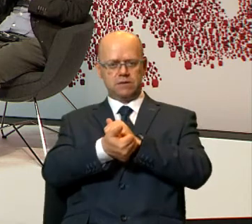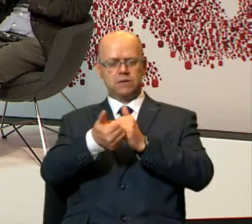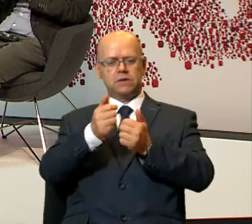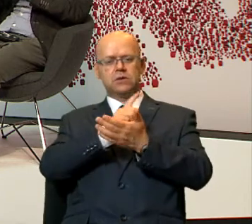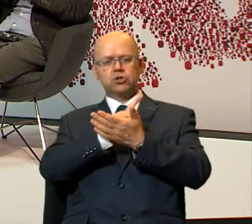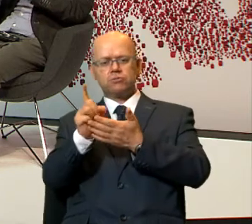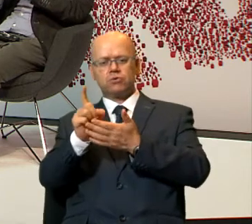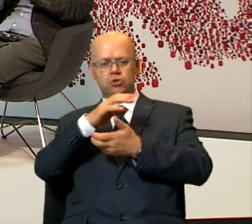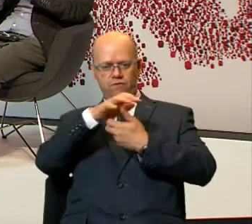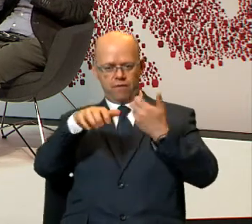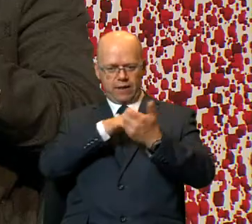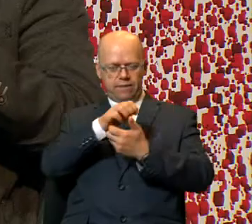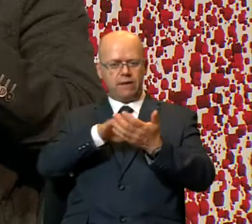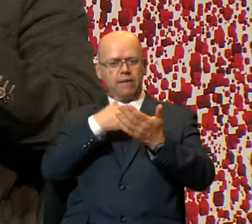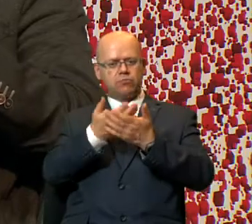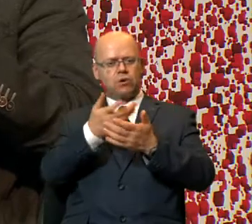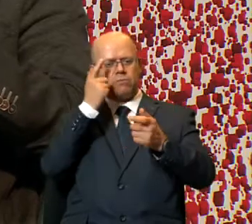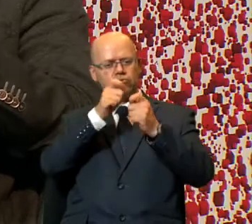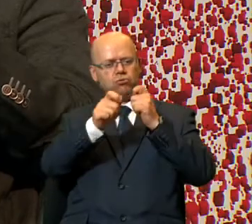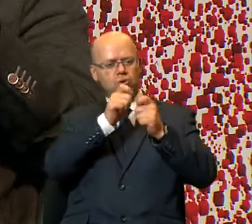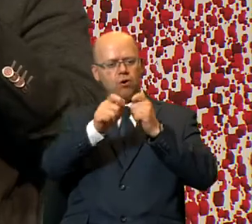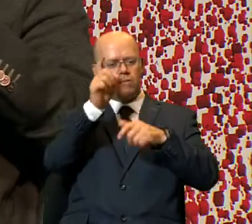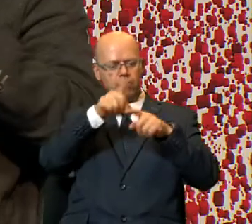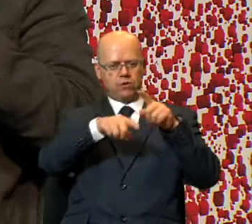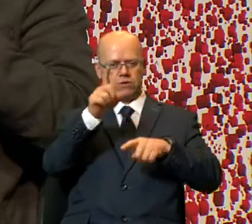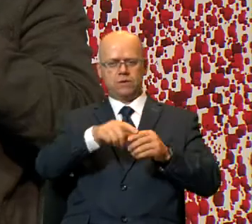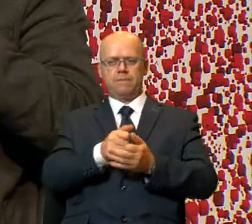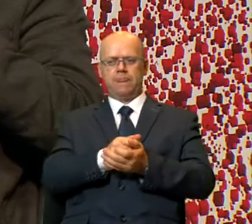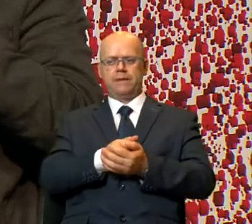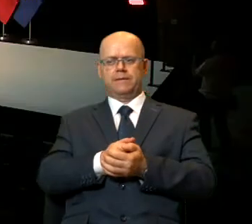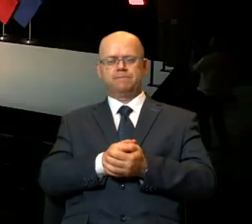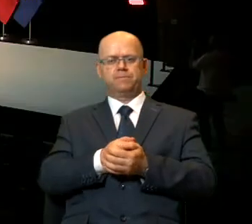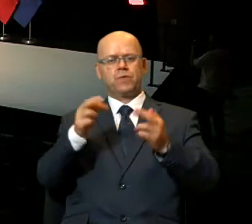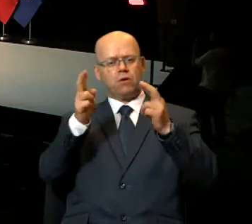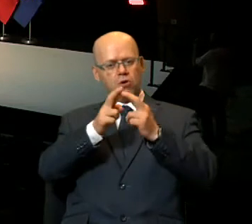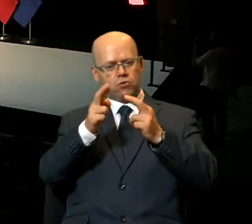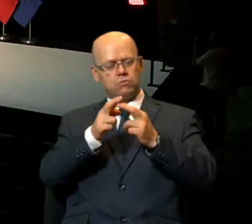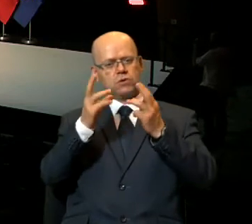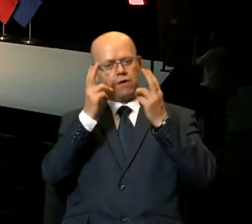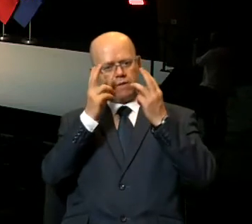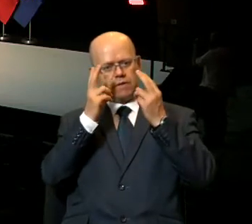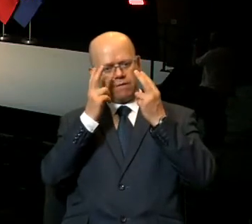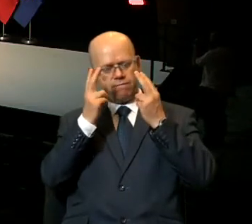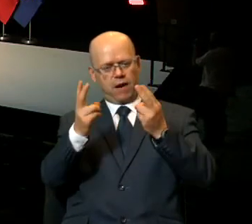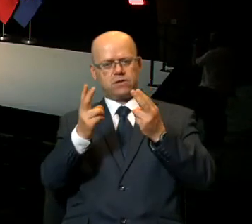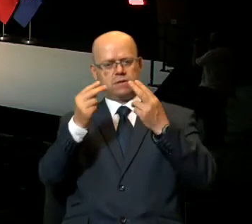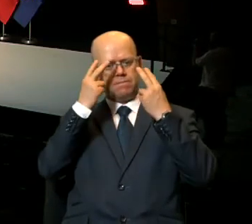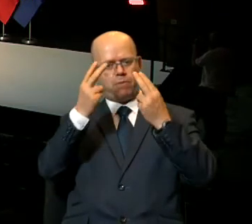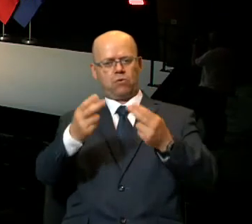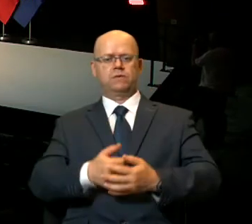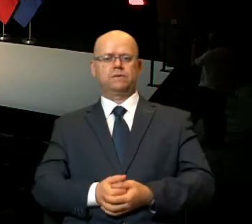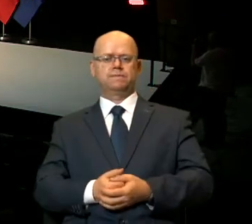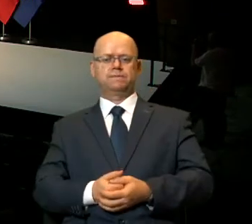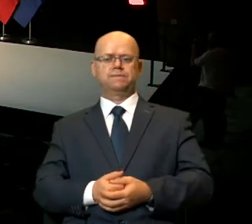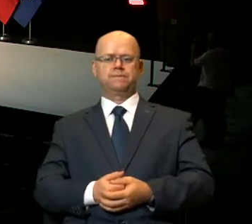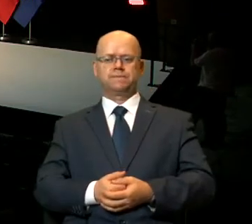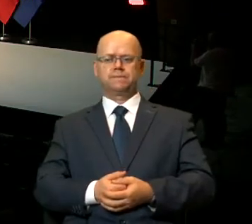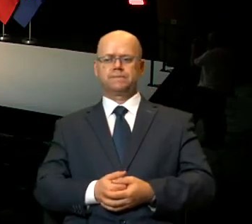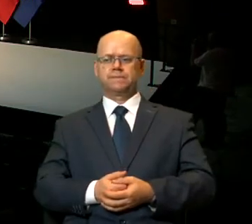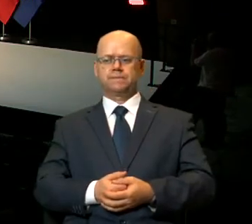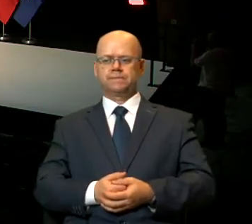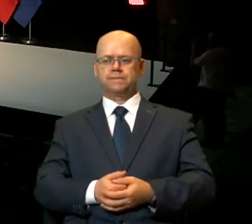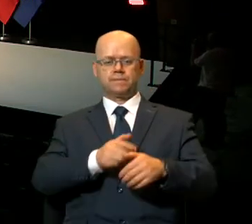świata i życia poprzez kontrolę polityczną. I mam nadzieję, że rezonans będzie tutaj ważną koncepcją. To też może dopowiem tak z